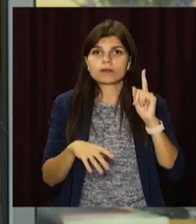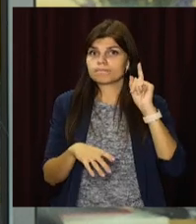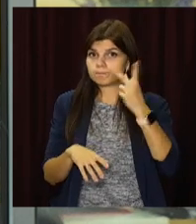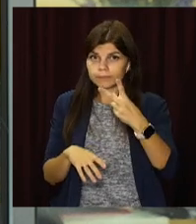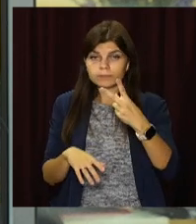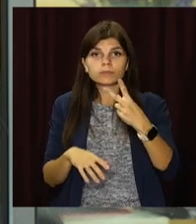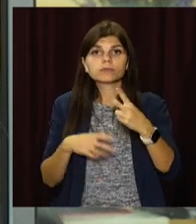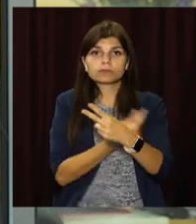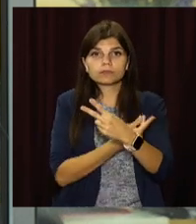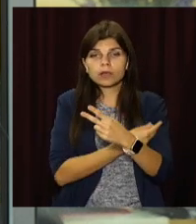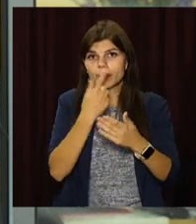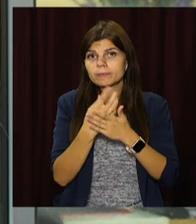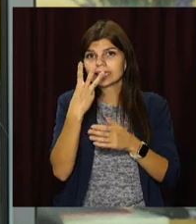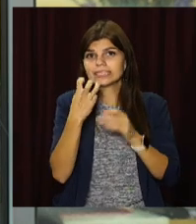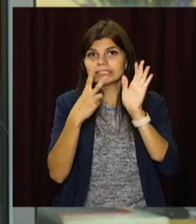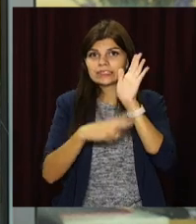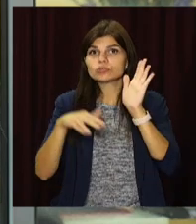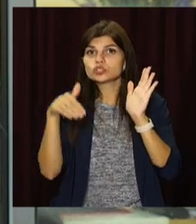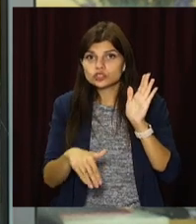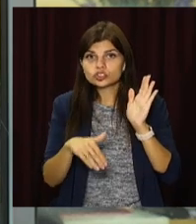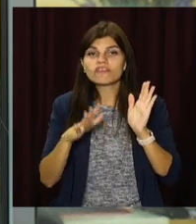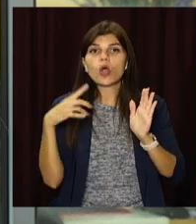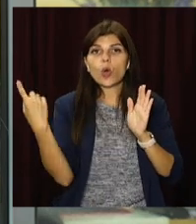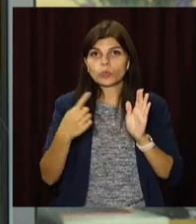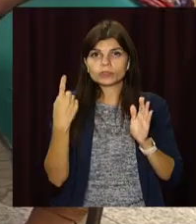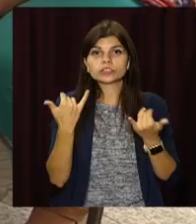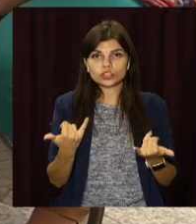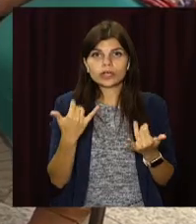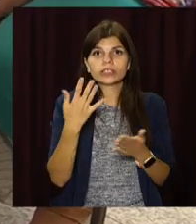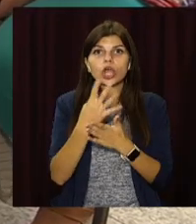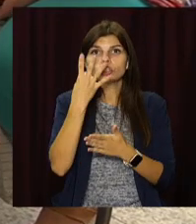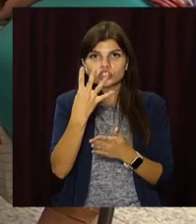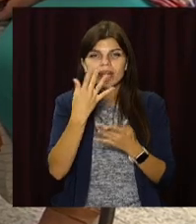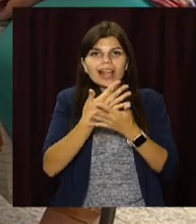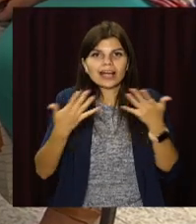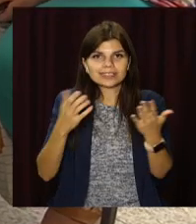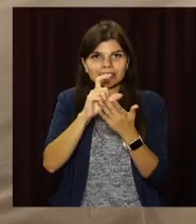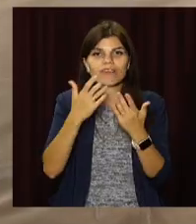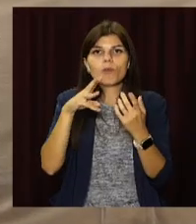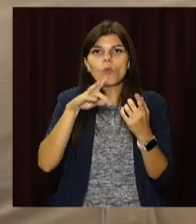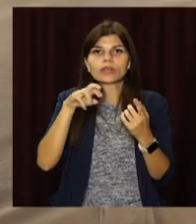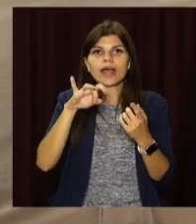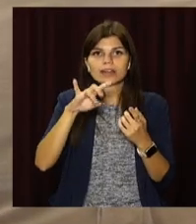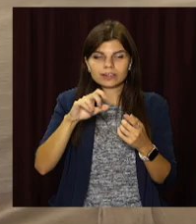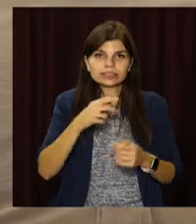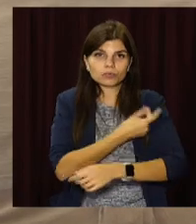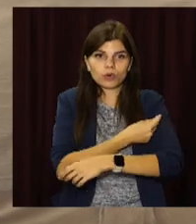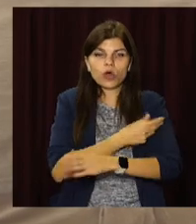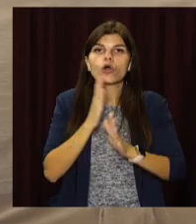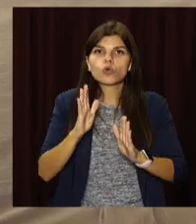дозами вакцинували понад 370 тисяч. В області зараз 4 препарати. З них Модерну використовують лише